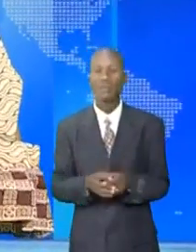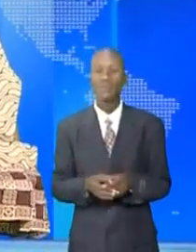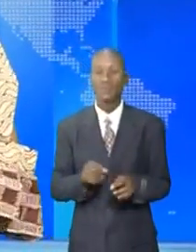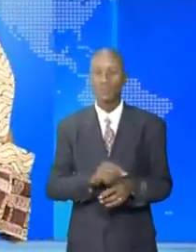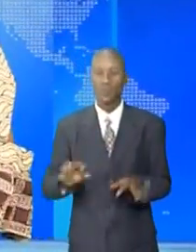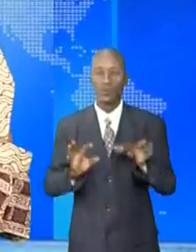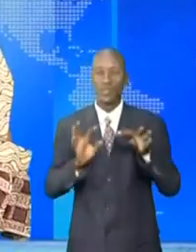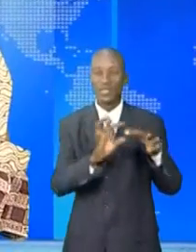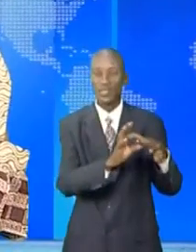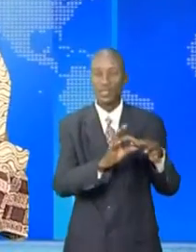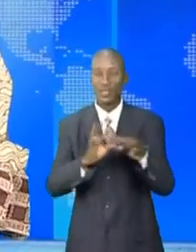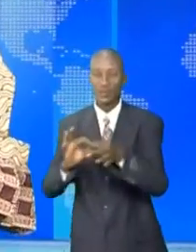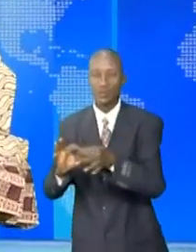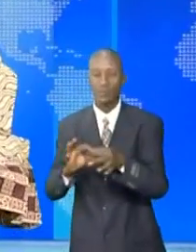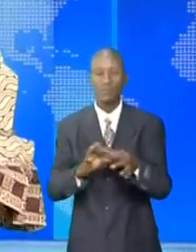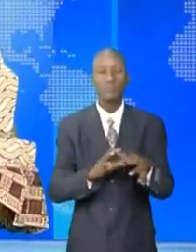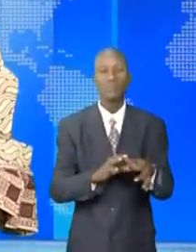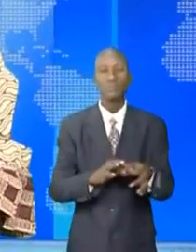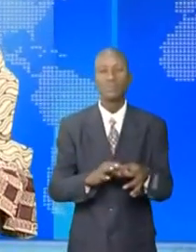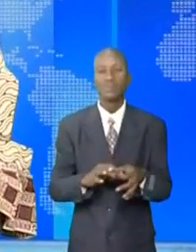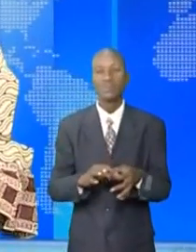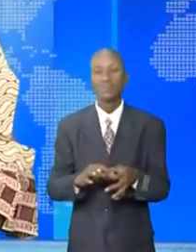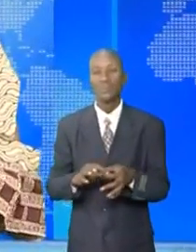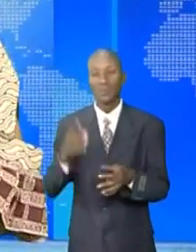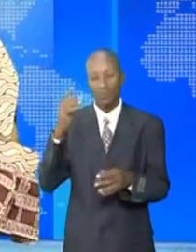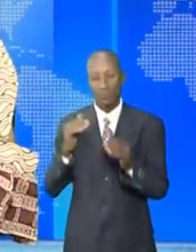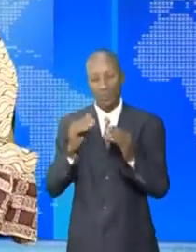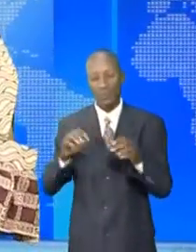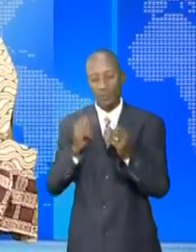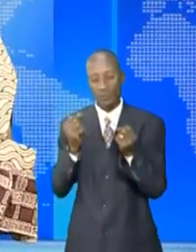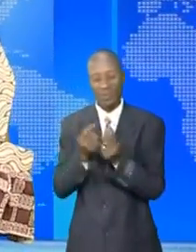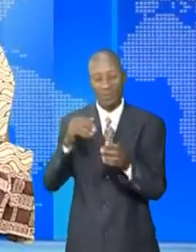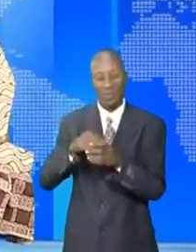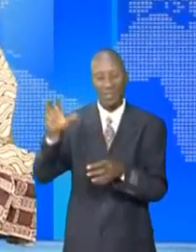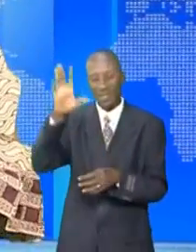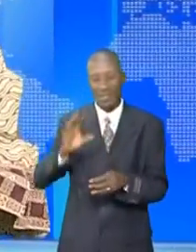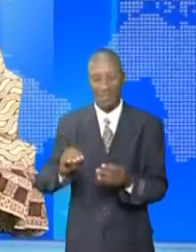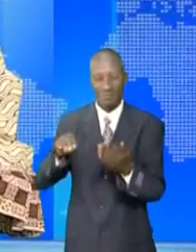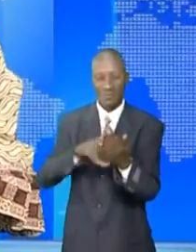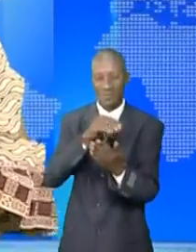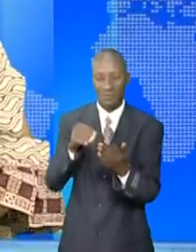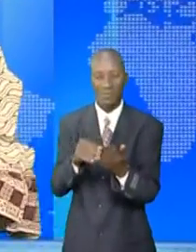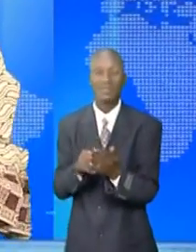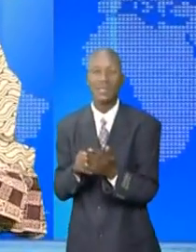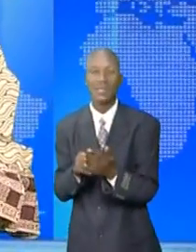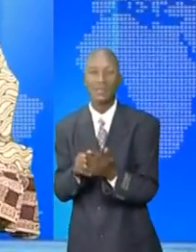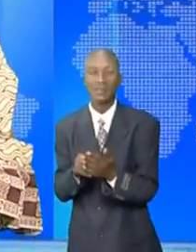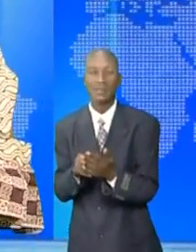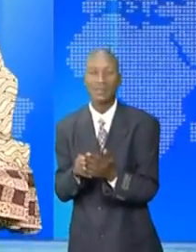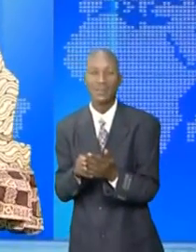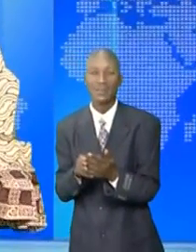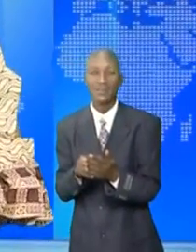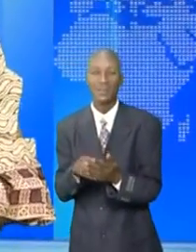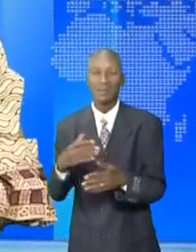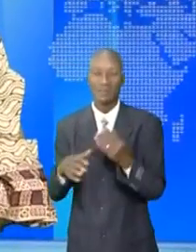de l'Association internationale de la sécurité sociale en Afrique centrale. Réunion organisée par vidéoconférence et dirigée